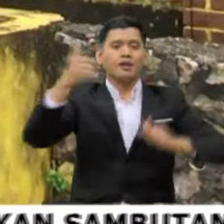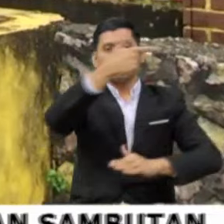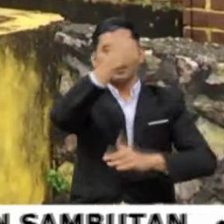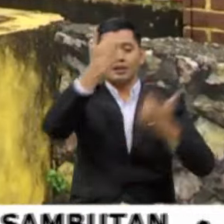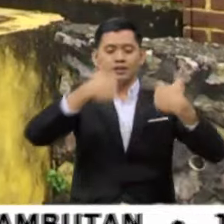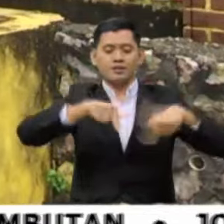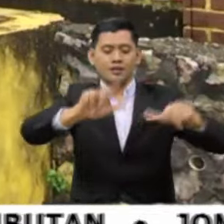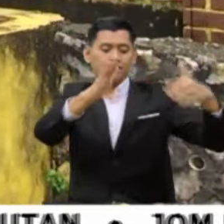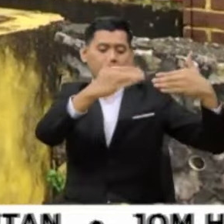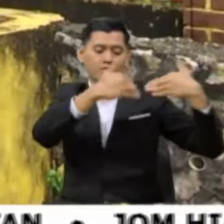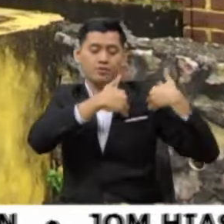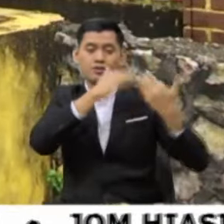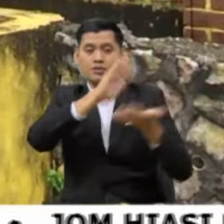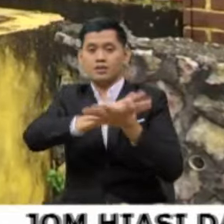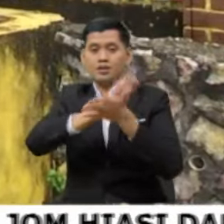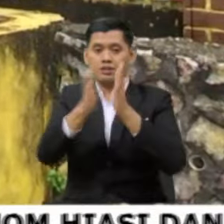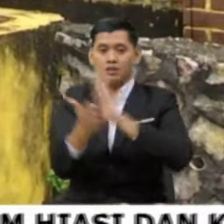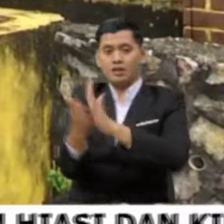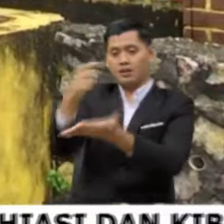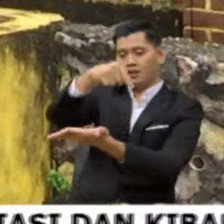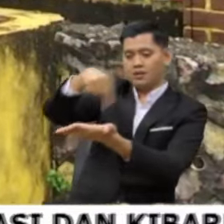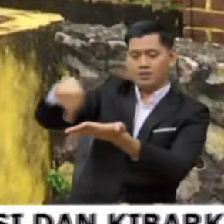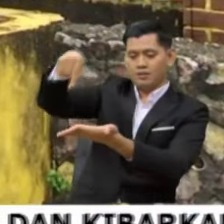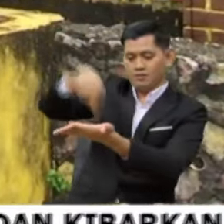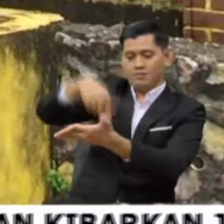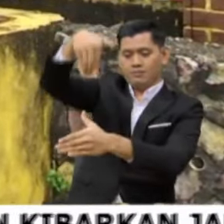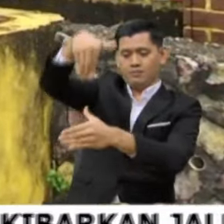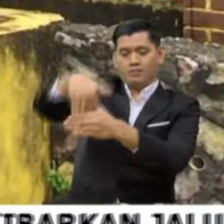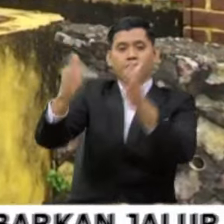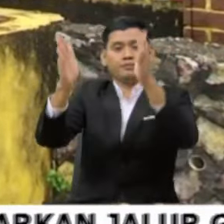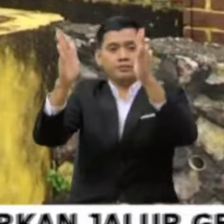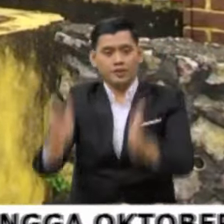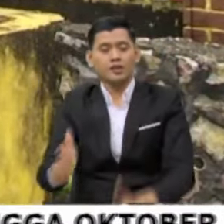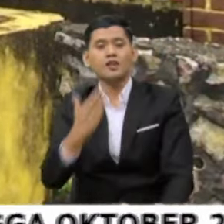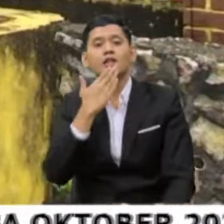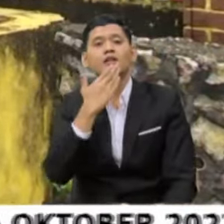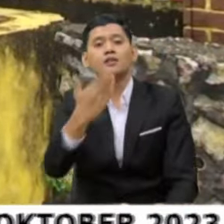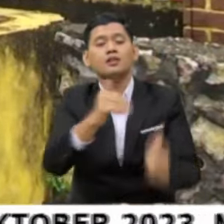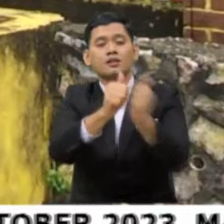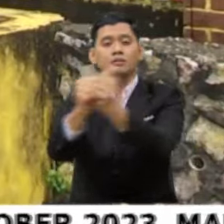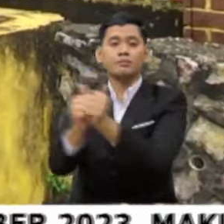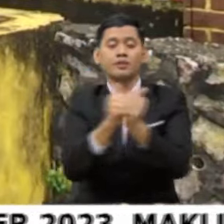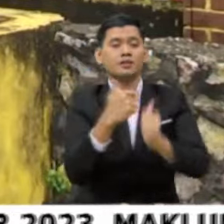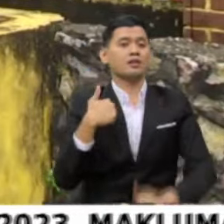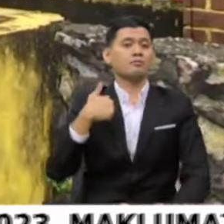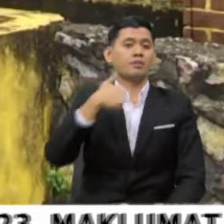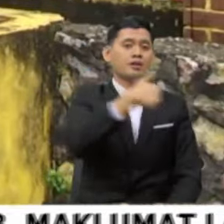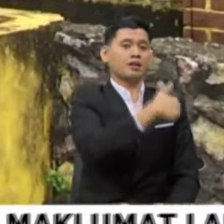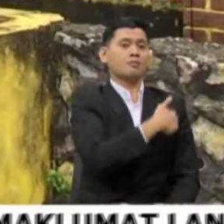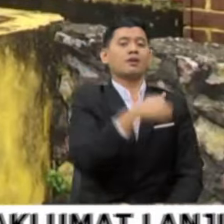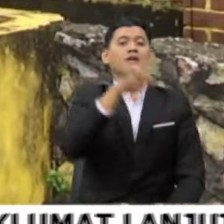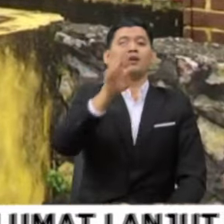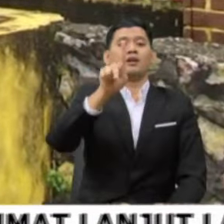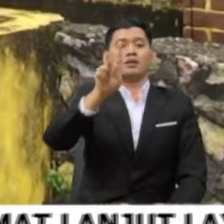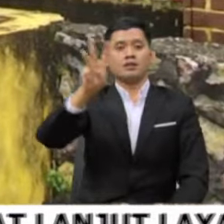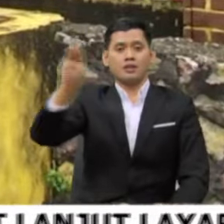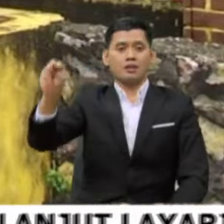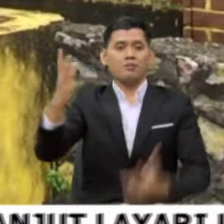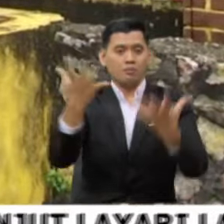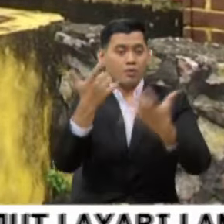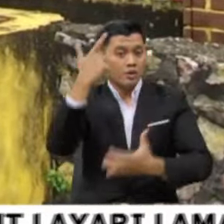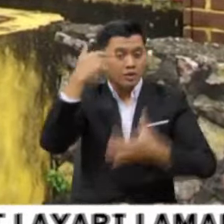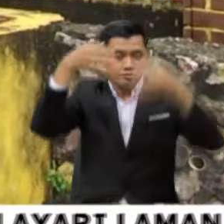tanggung jawab Anda selaku pemilih dan jangan lupa untuk setiap bersama-sama dengan kami di rtm untuk mengetahui perkembangan semasa ke semasa mengenai dengan